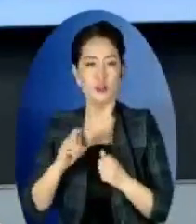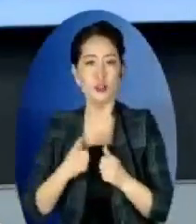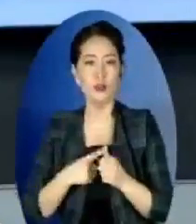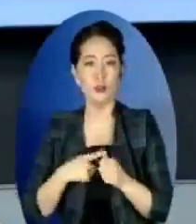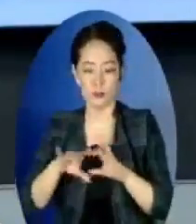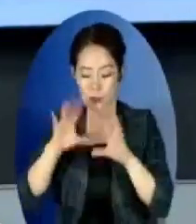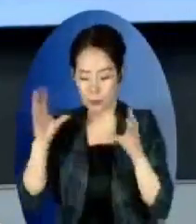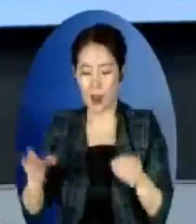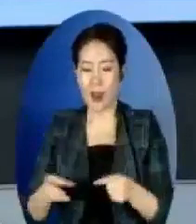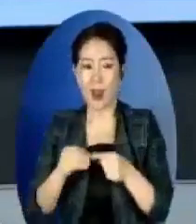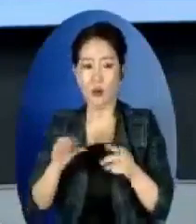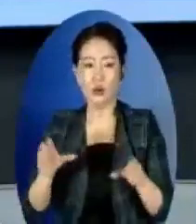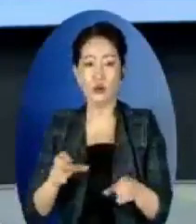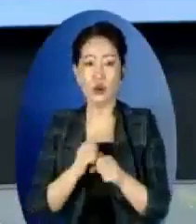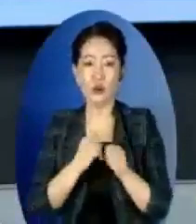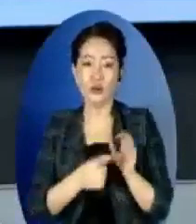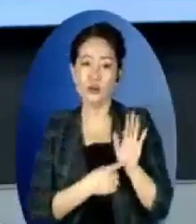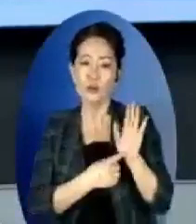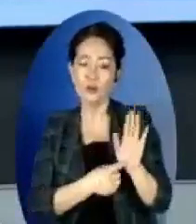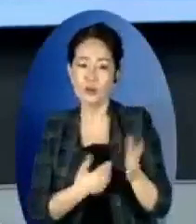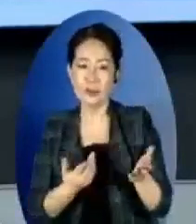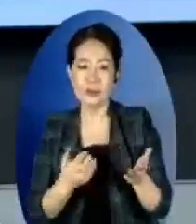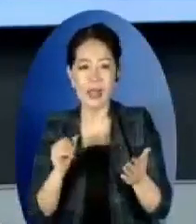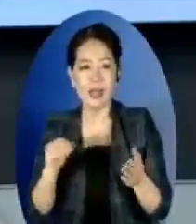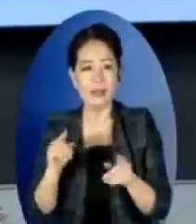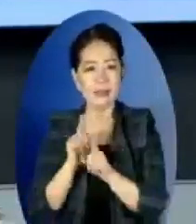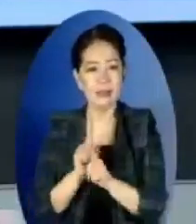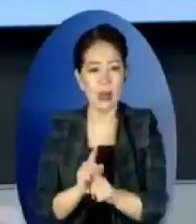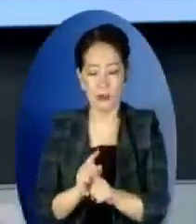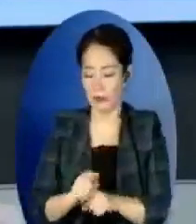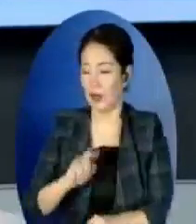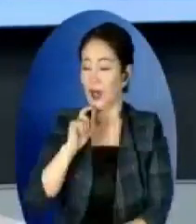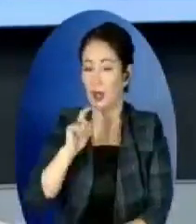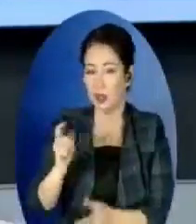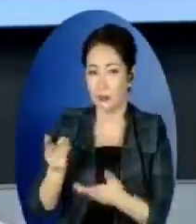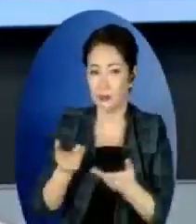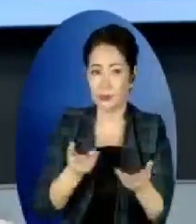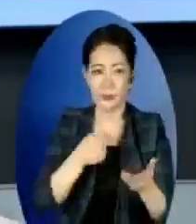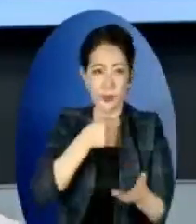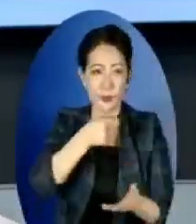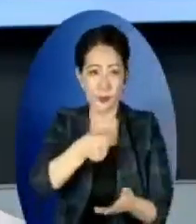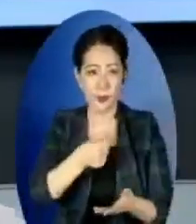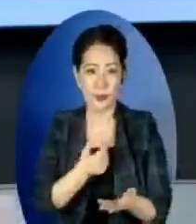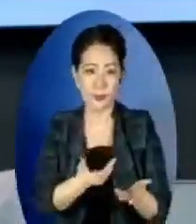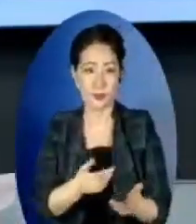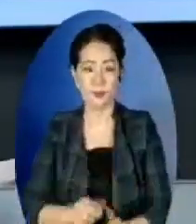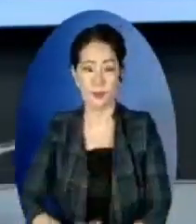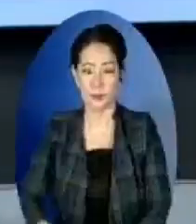өргөн агуулгыг маш товчоор юу гэж ойлгож хэрхэн дагах вэ? Хариулт олгож дараах сурвалжлагыг бэлтгэлээ.